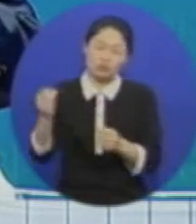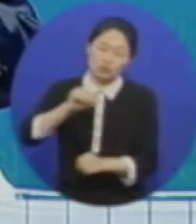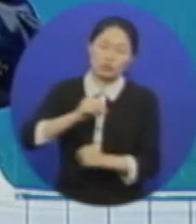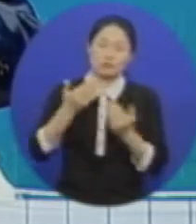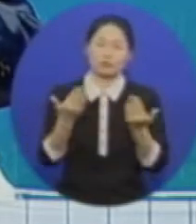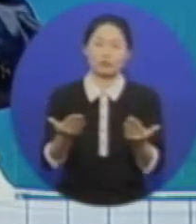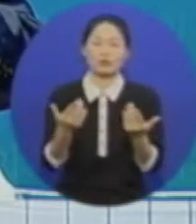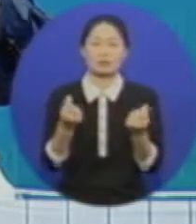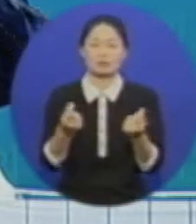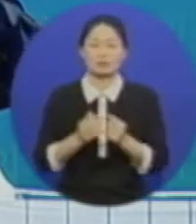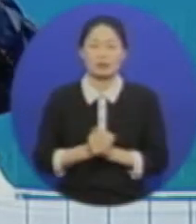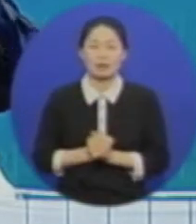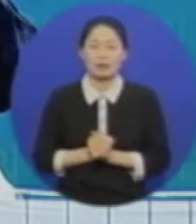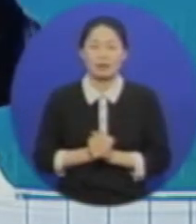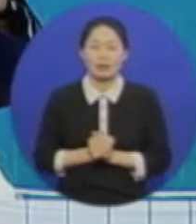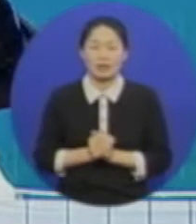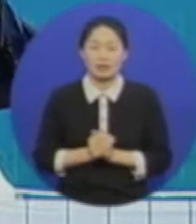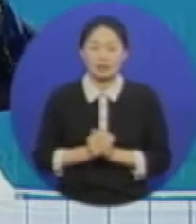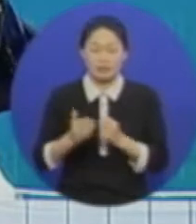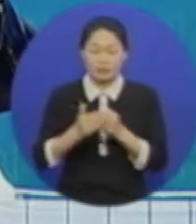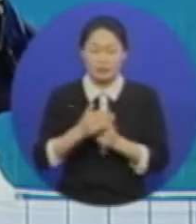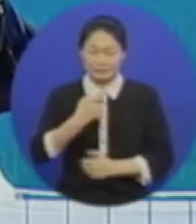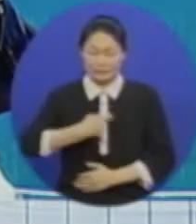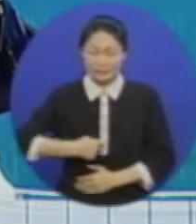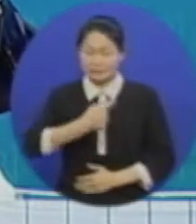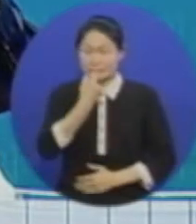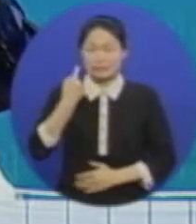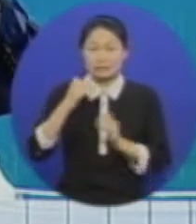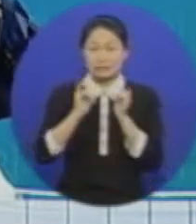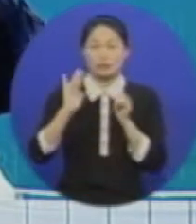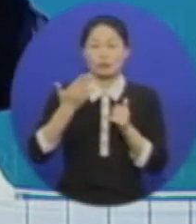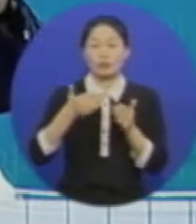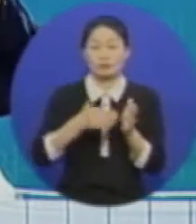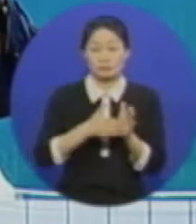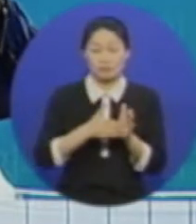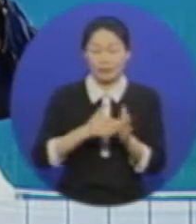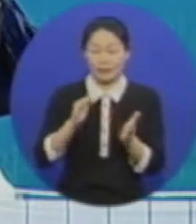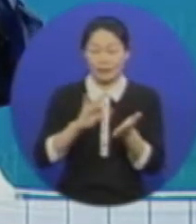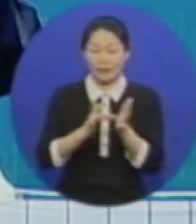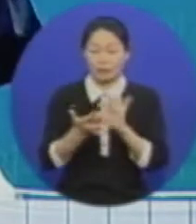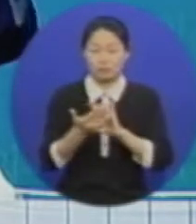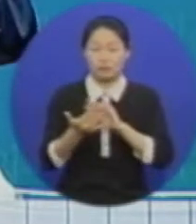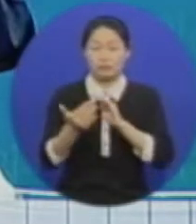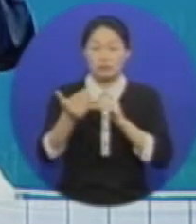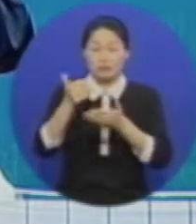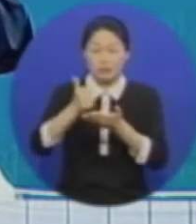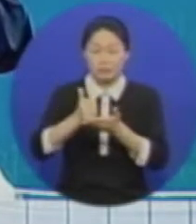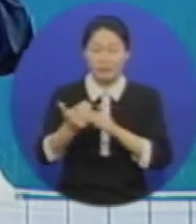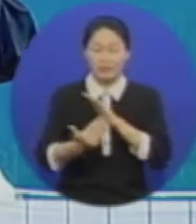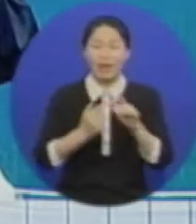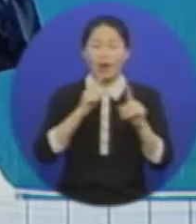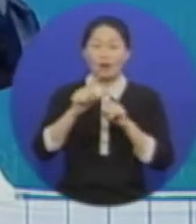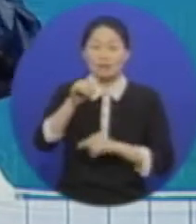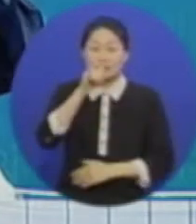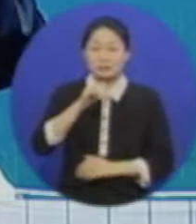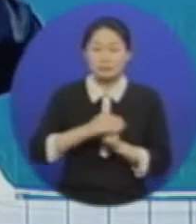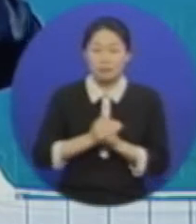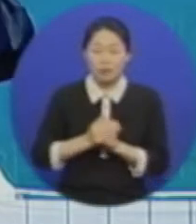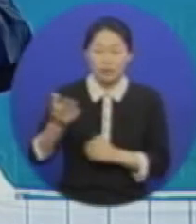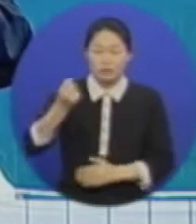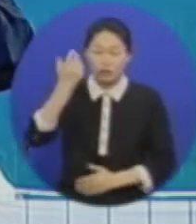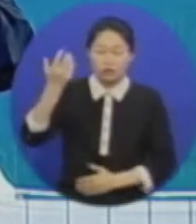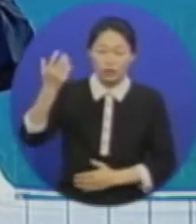거예요 그래서 그들이 증인이 된 겁니다 예수님의 예언 하셨어요 성령이 너희에게 임하시면 너희가 내